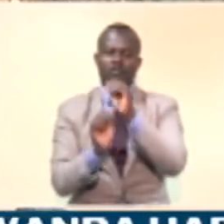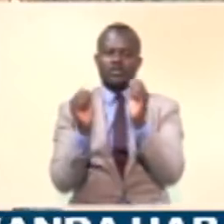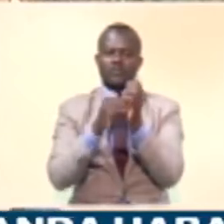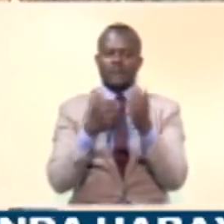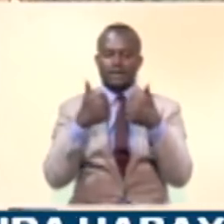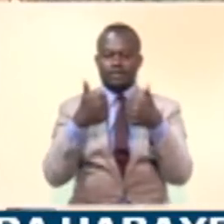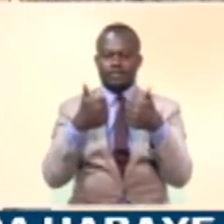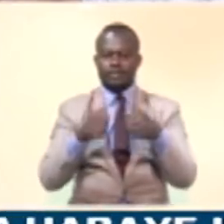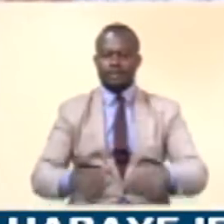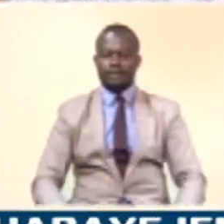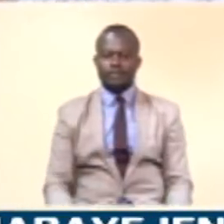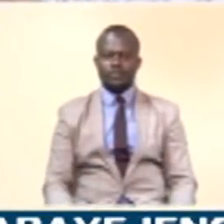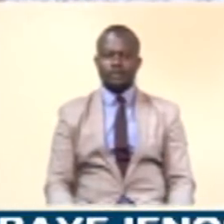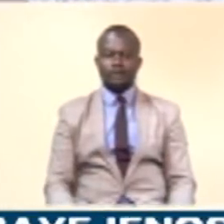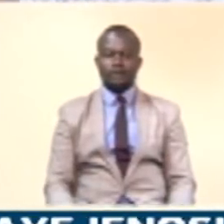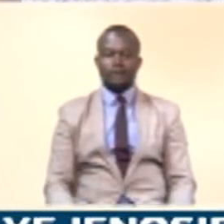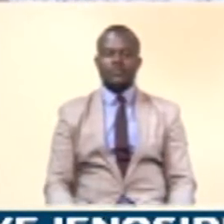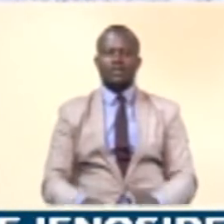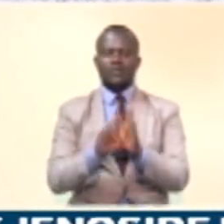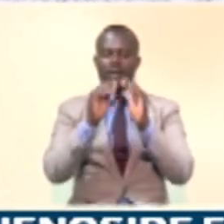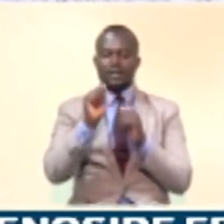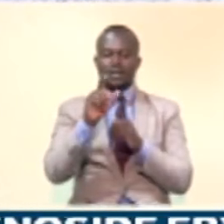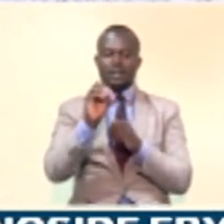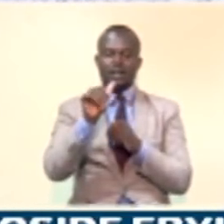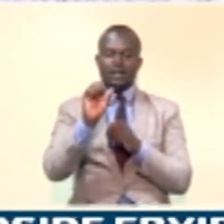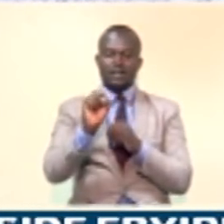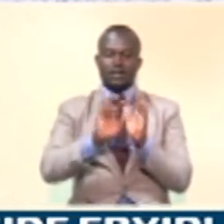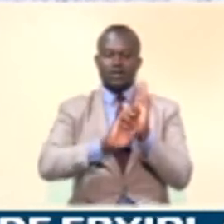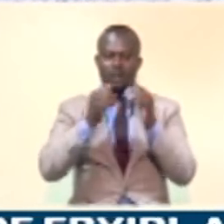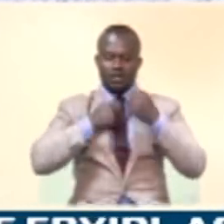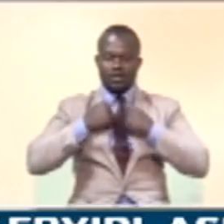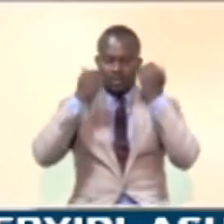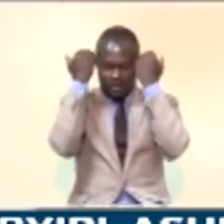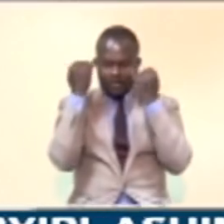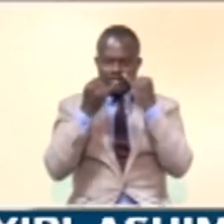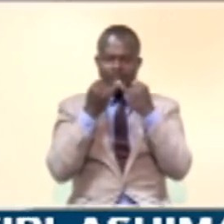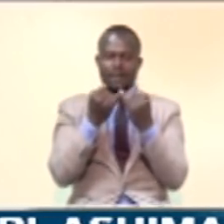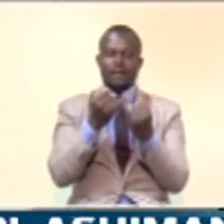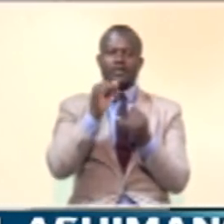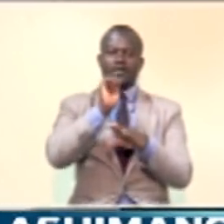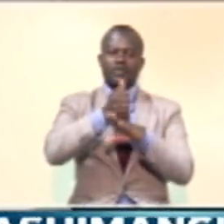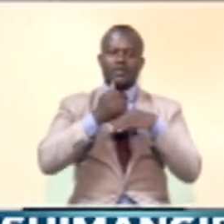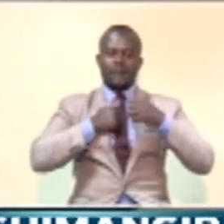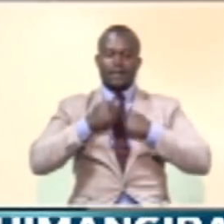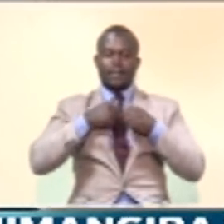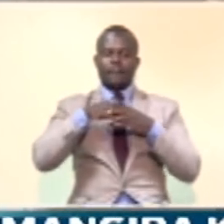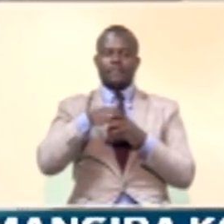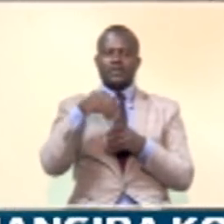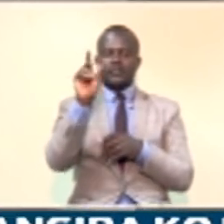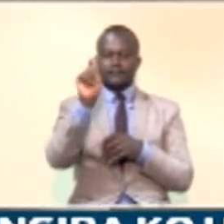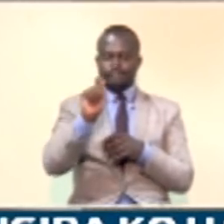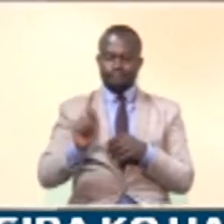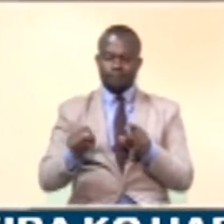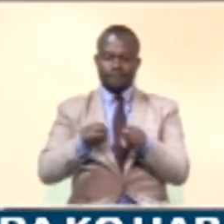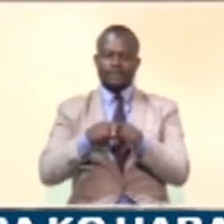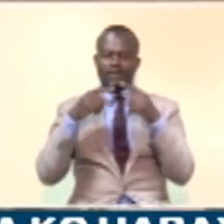mu buryo wongera ube mwiza umunyamategeko Aloyizi Mutabingwa uhagarariye u Rwanda mu rukiko mpuzamahanga mpanabyaha rwashyiraho u Rwanda rwiyarusha muri Tanzania